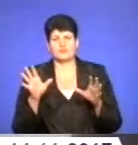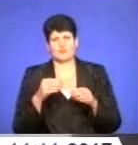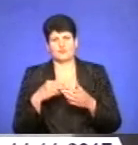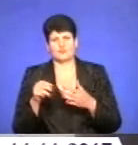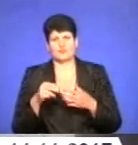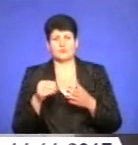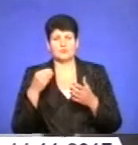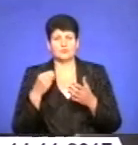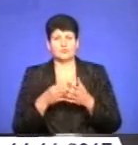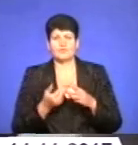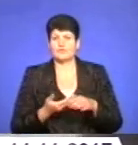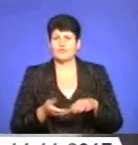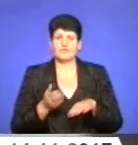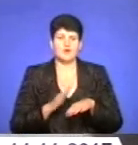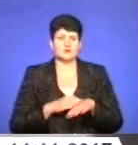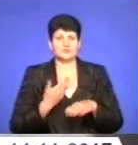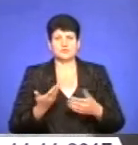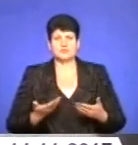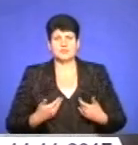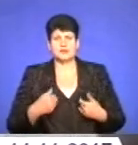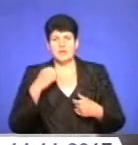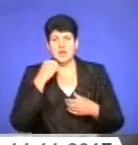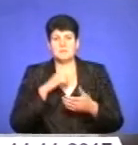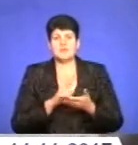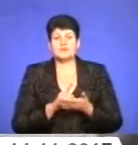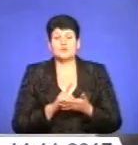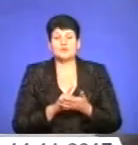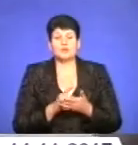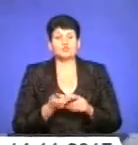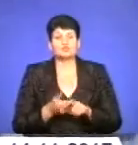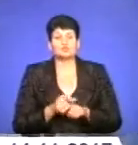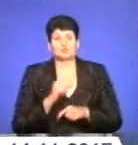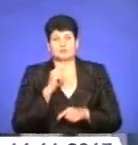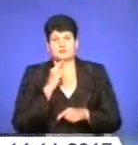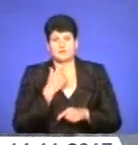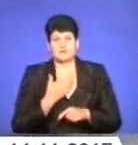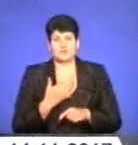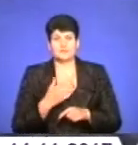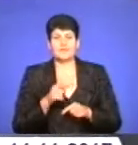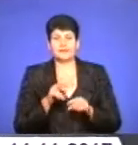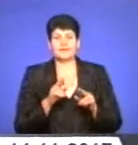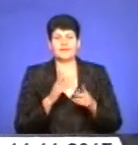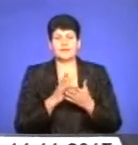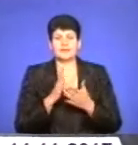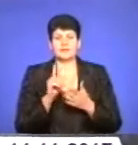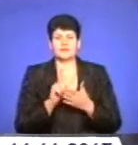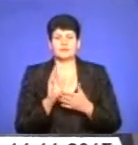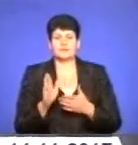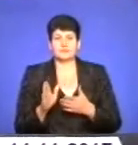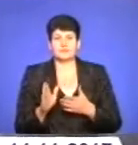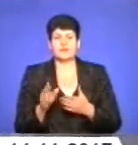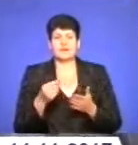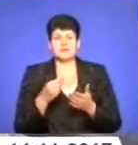подорожчало, тяжко жити, а те, як я пенсіонер. Це вже дуже важко. Що так як є, так мусиш брати? Ціни, ну, так як